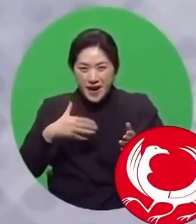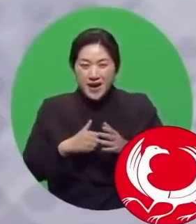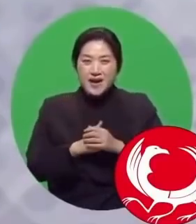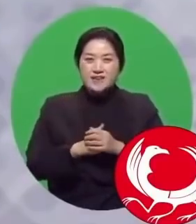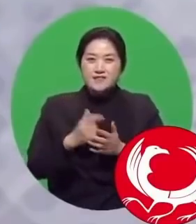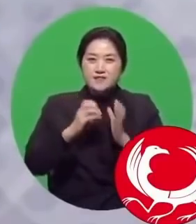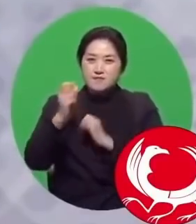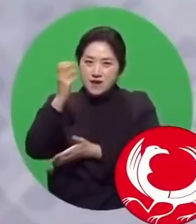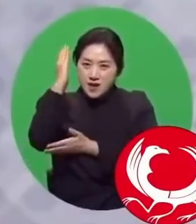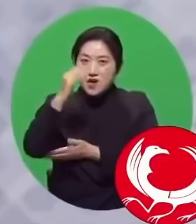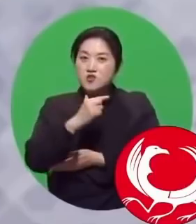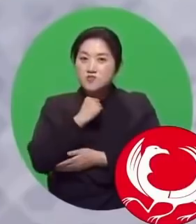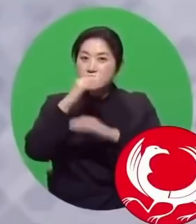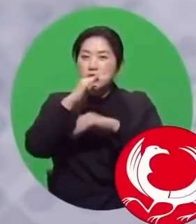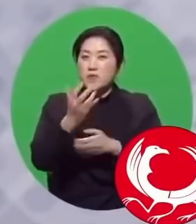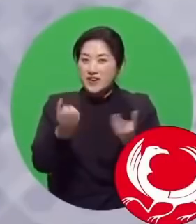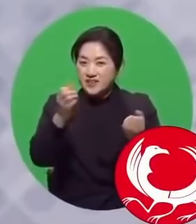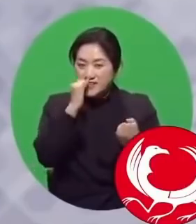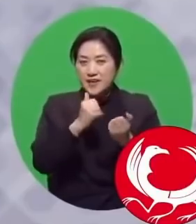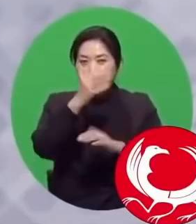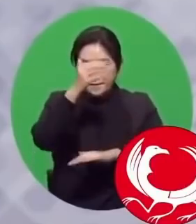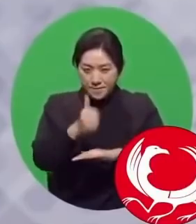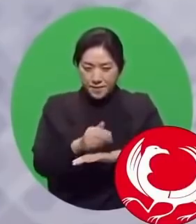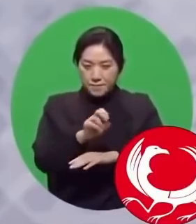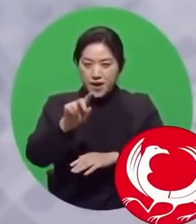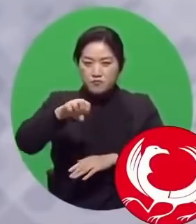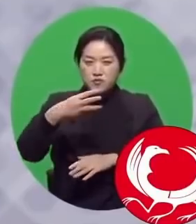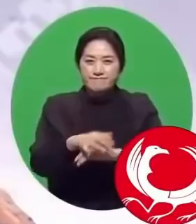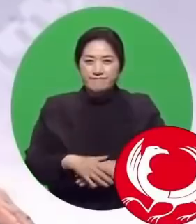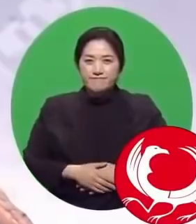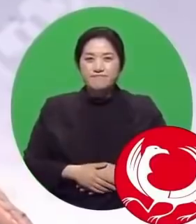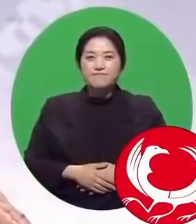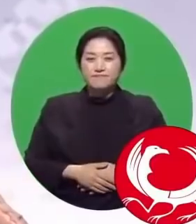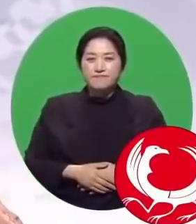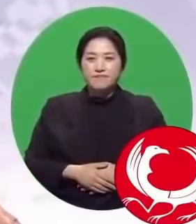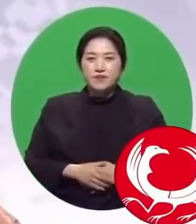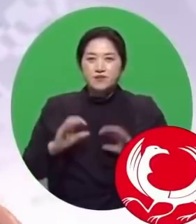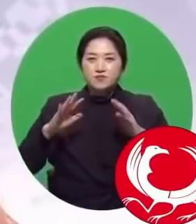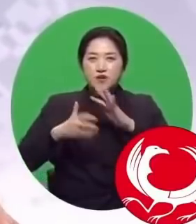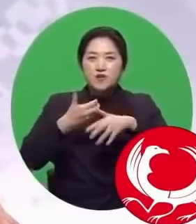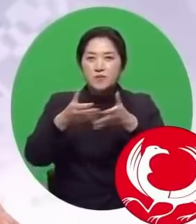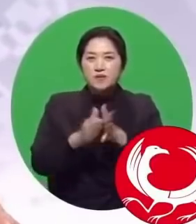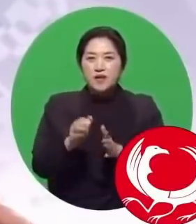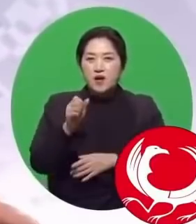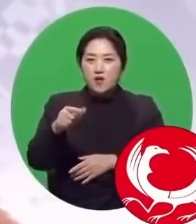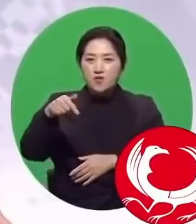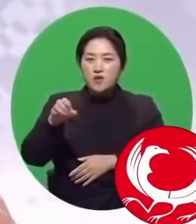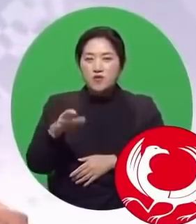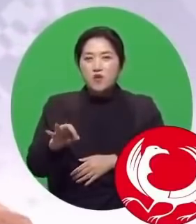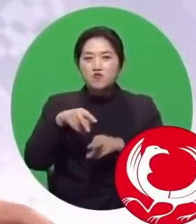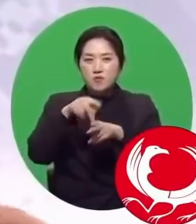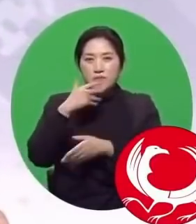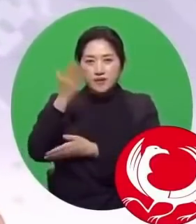좀 강조하고 싶은 점 있으실 텐데요. 마무리 발언 기회를 드리겠습니다. 자, 국가혁명당 허경영 후보